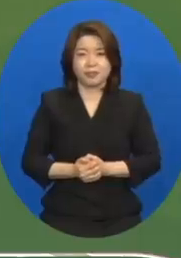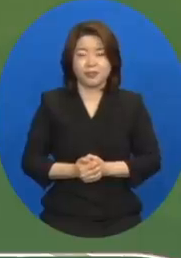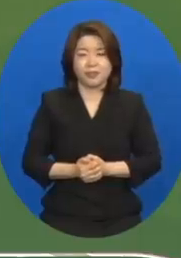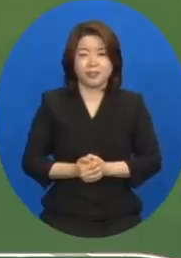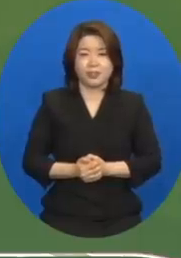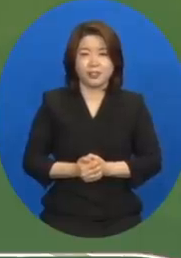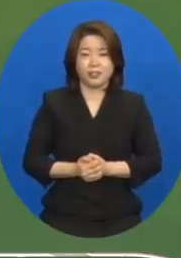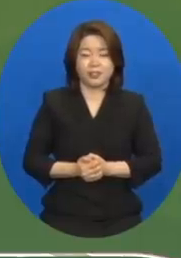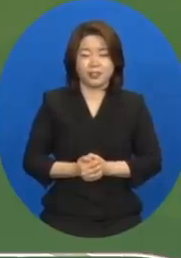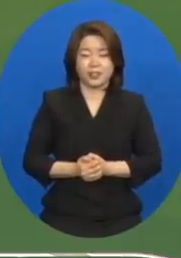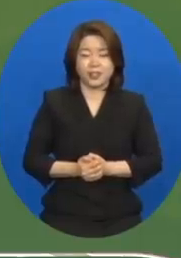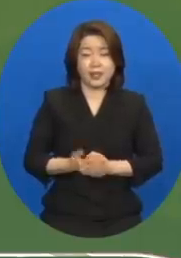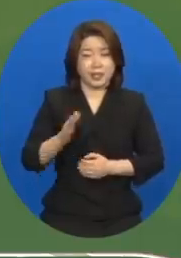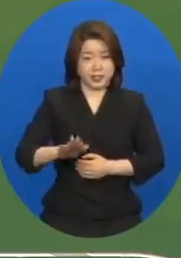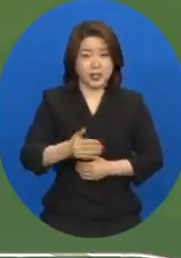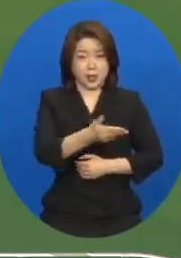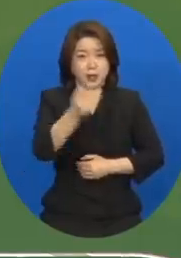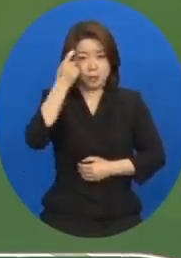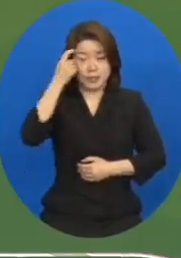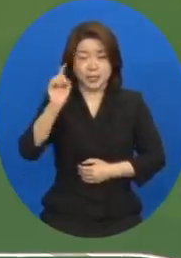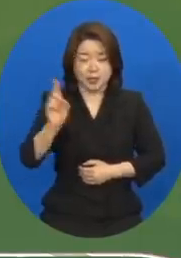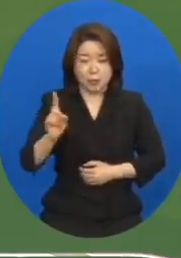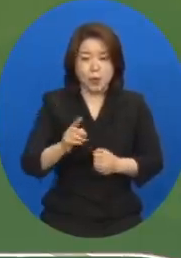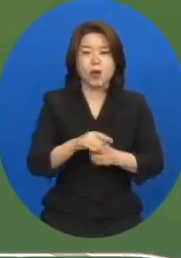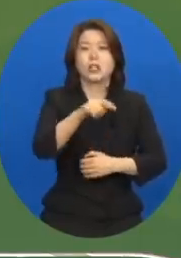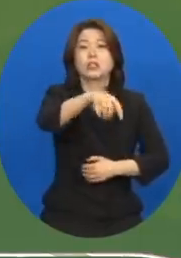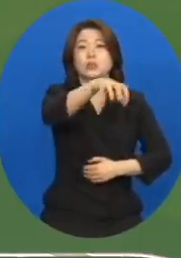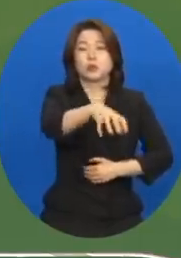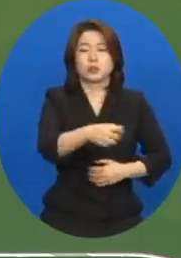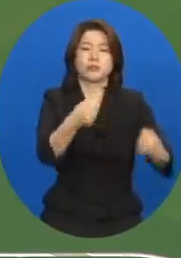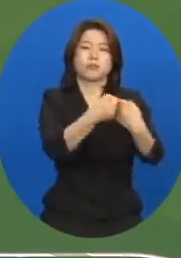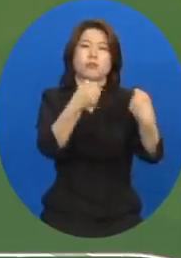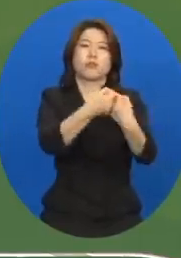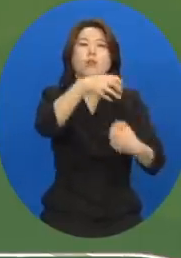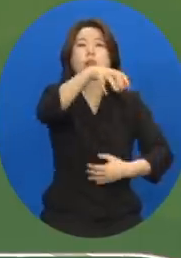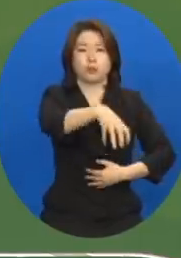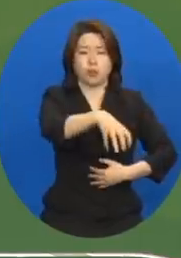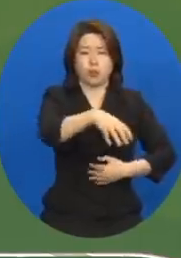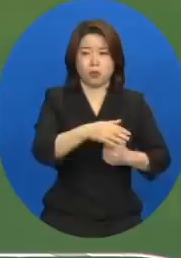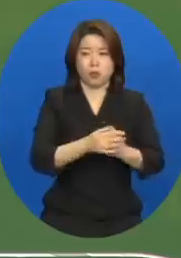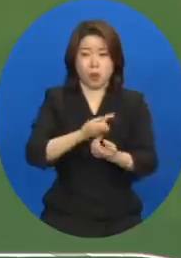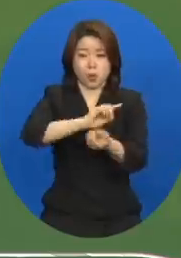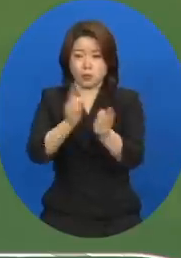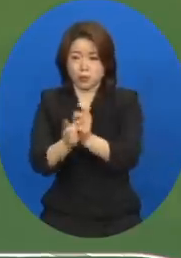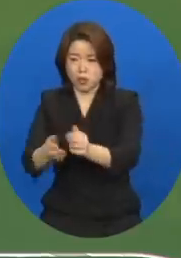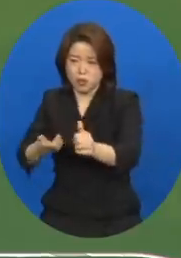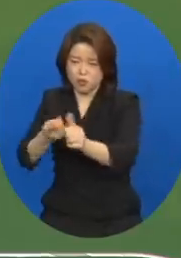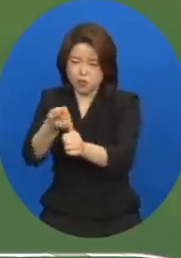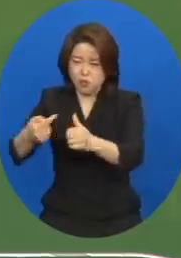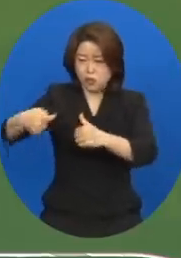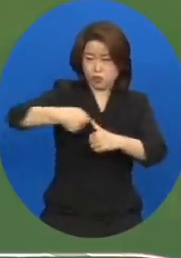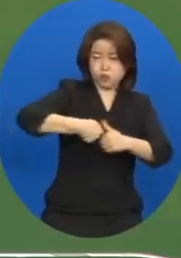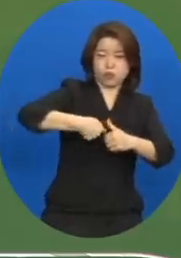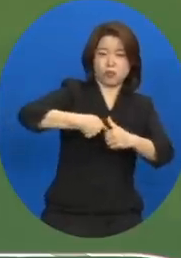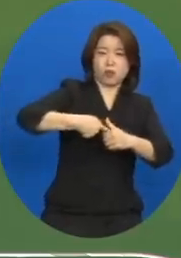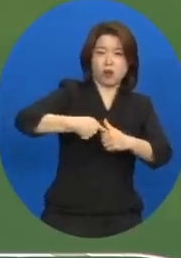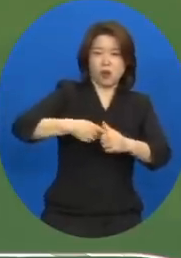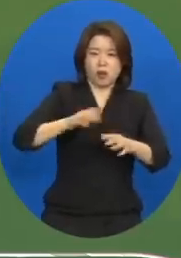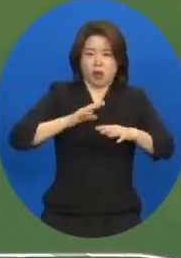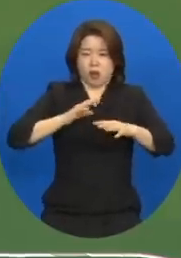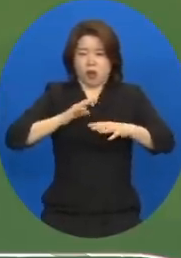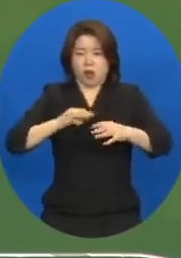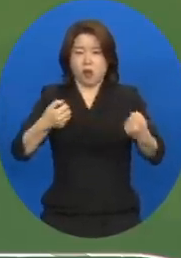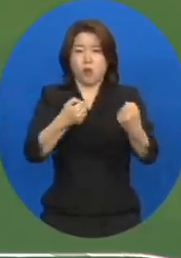여러분 전쟁터라는 상황을 알아야 합니다. 죽고 죽인 아주 살벌한